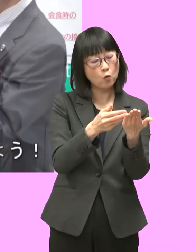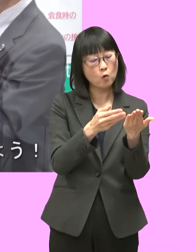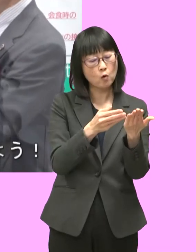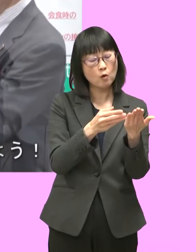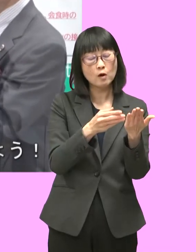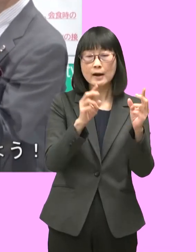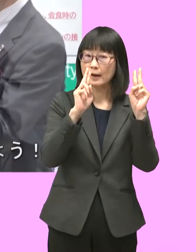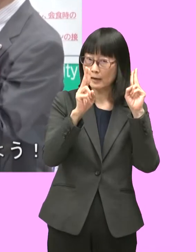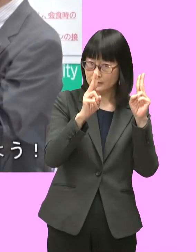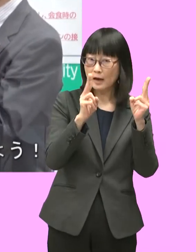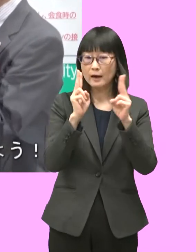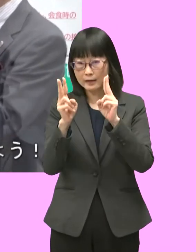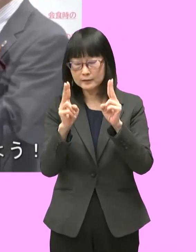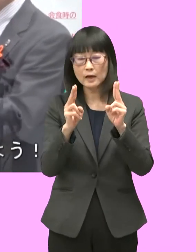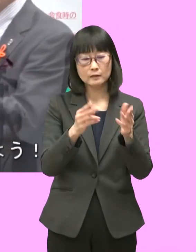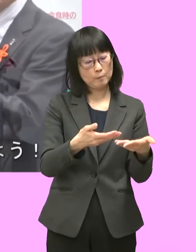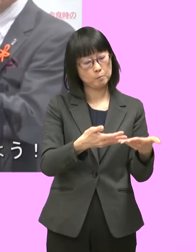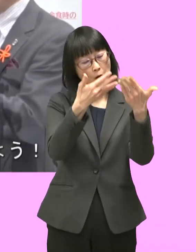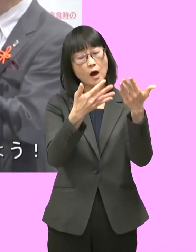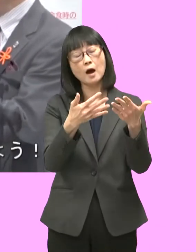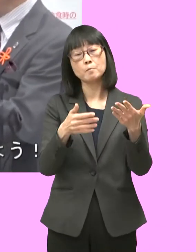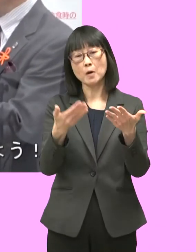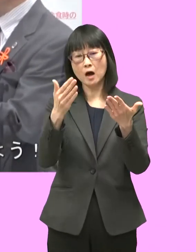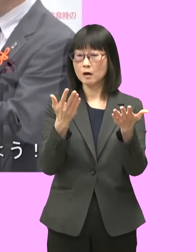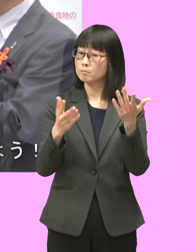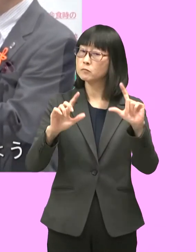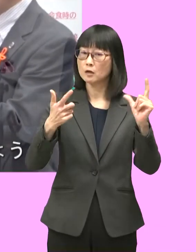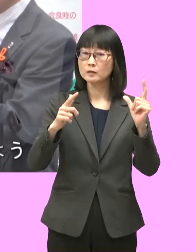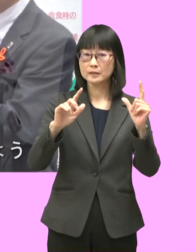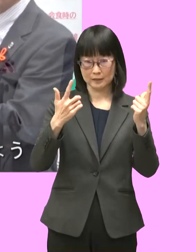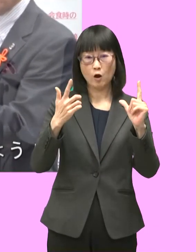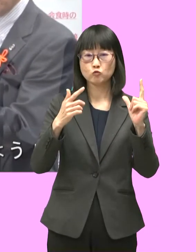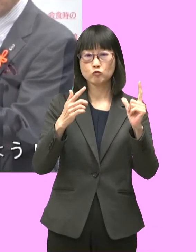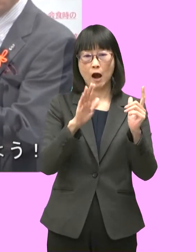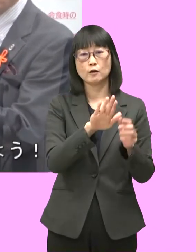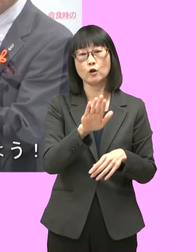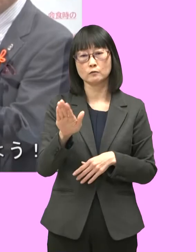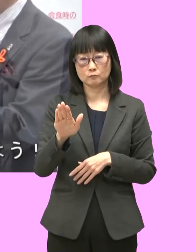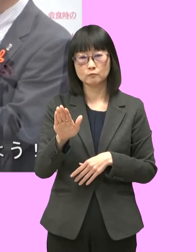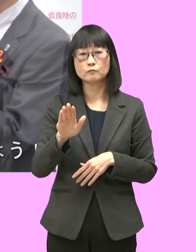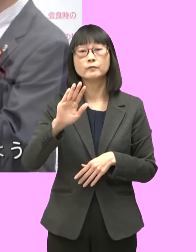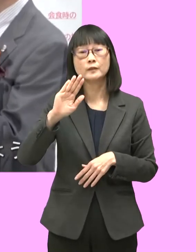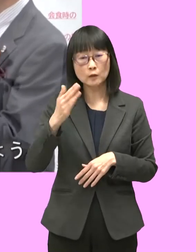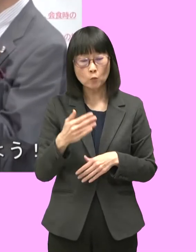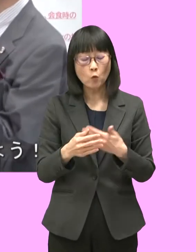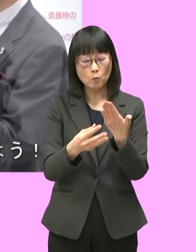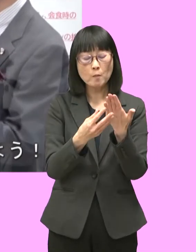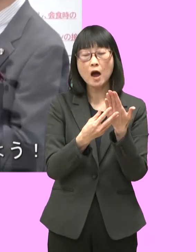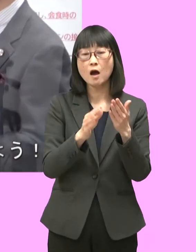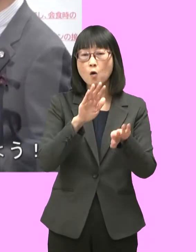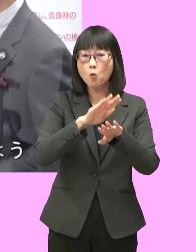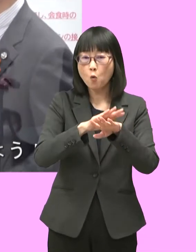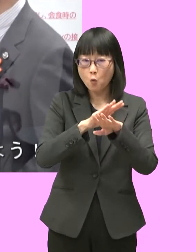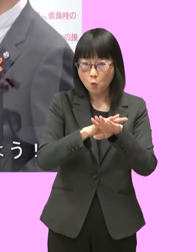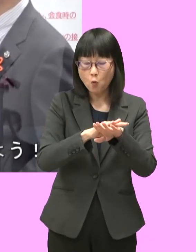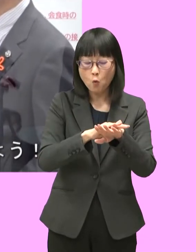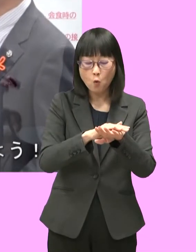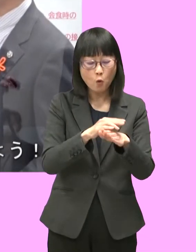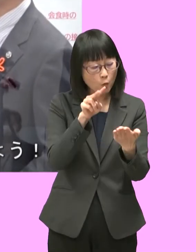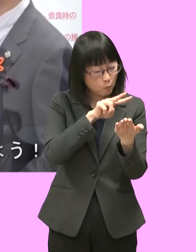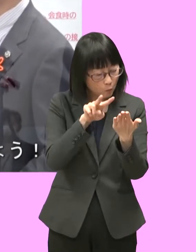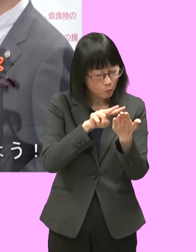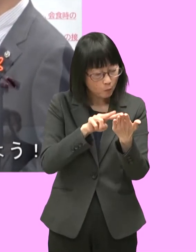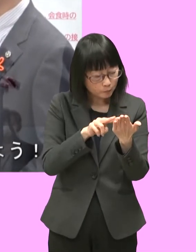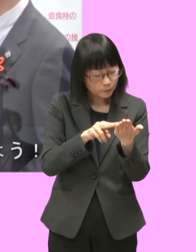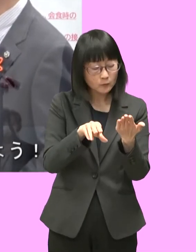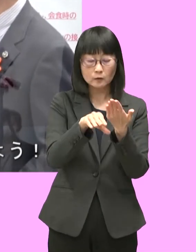まあ、機種に応じて、マイナンバーにかざしていただいて、そこで、まあ、読み取りというか、